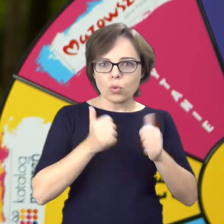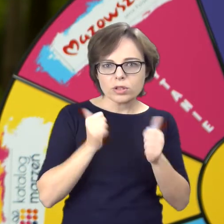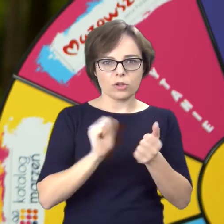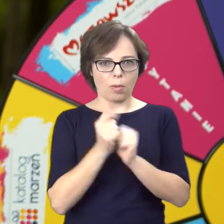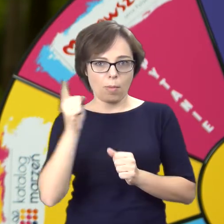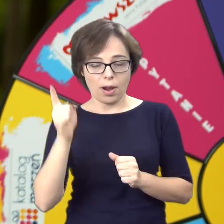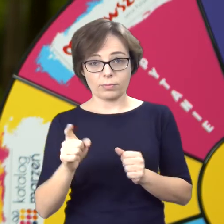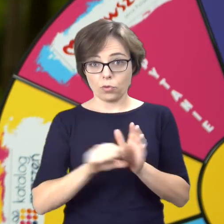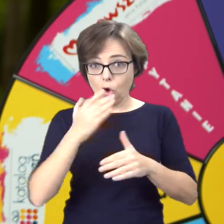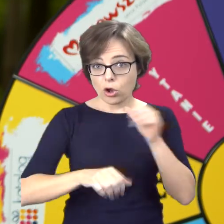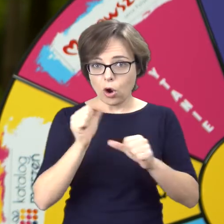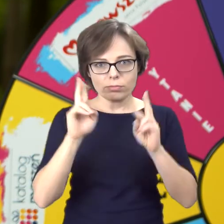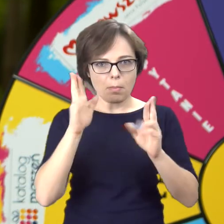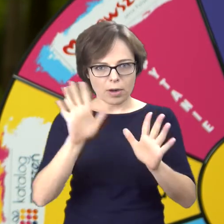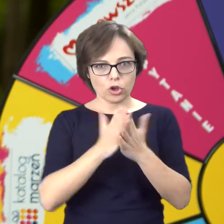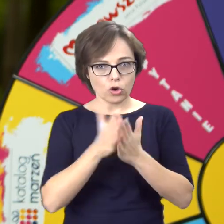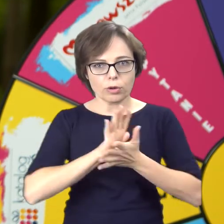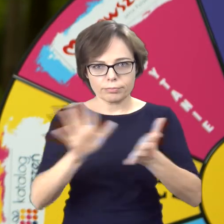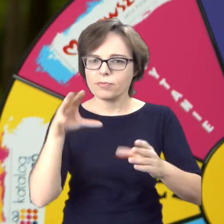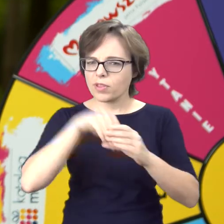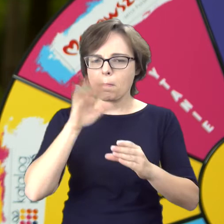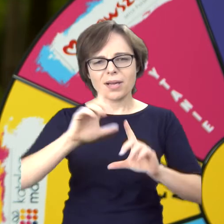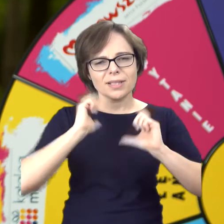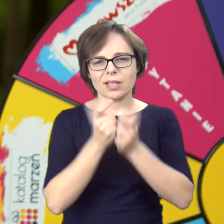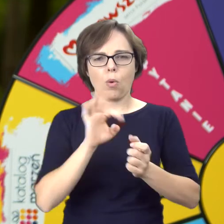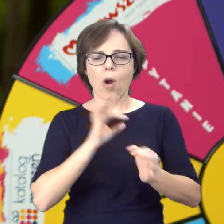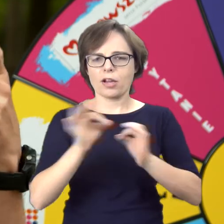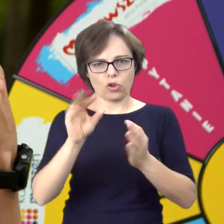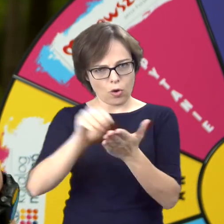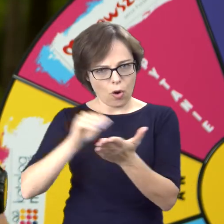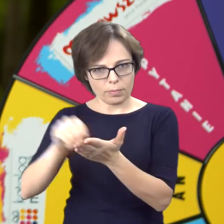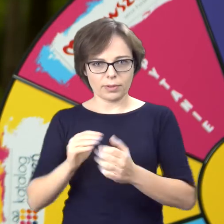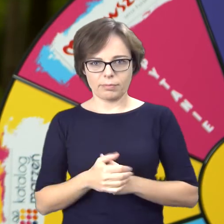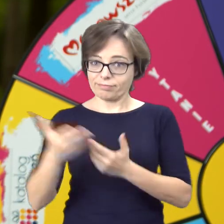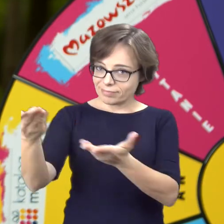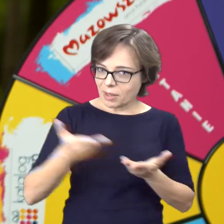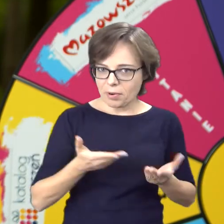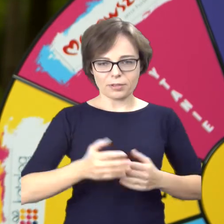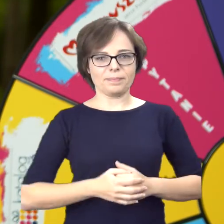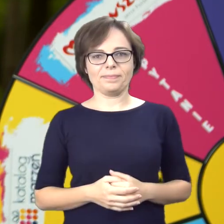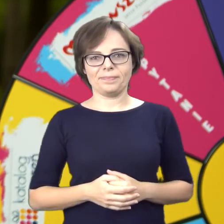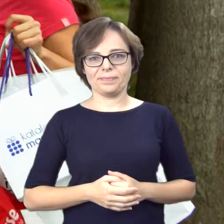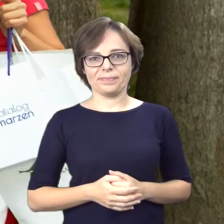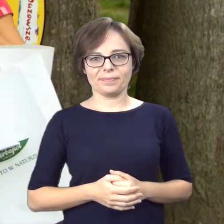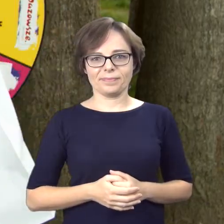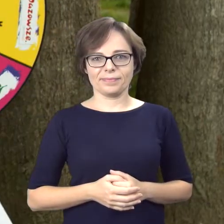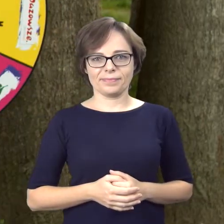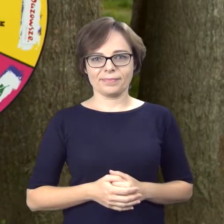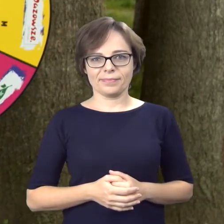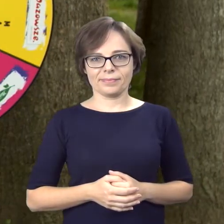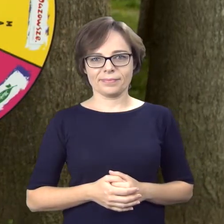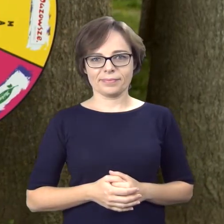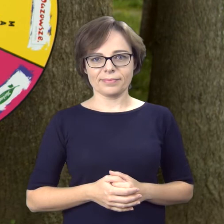mam nadzieję, że wyjdzie książka z mojego projektu, w której będzie cała historia, która mi się przydarzyła, opisana. Zapraszam i polecam. Wojtek Machnik.